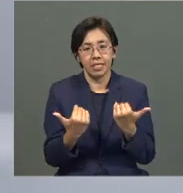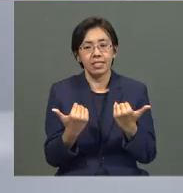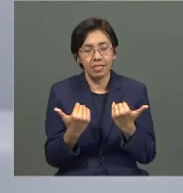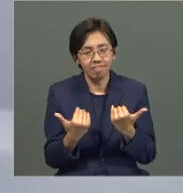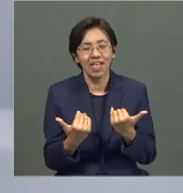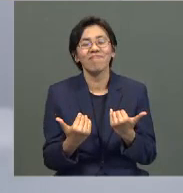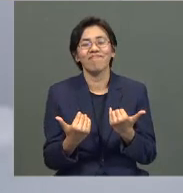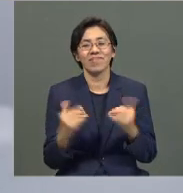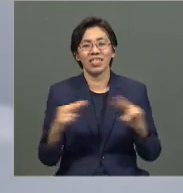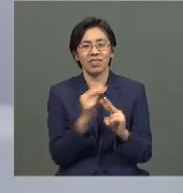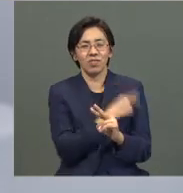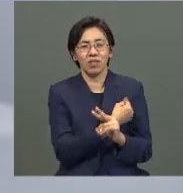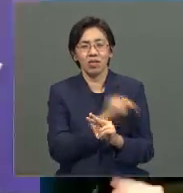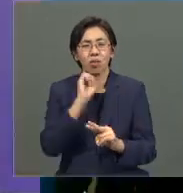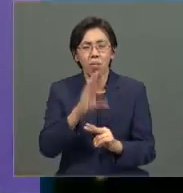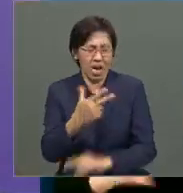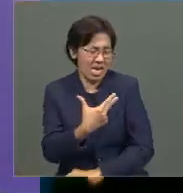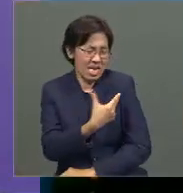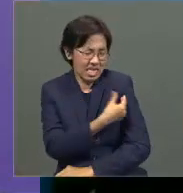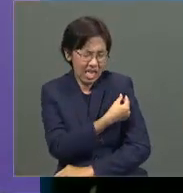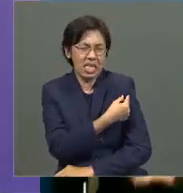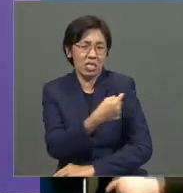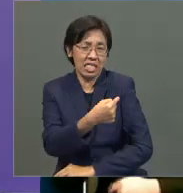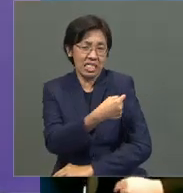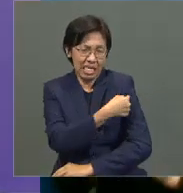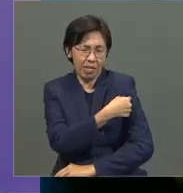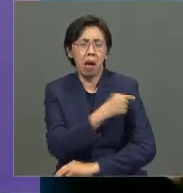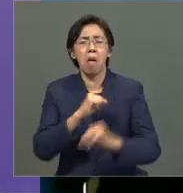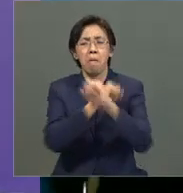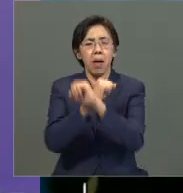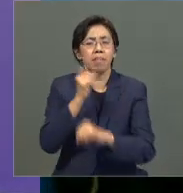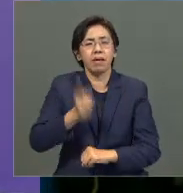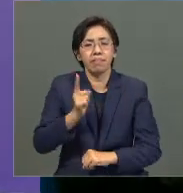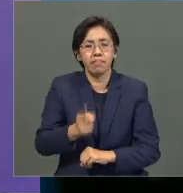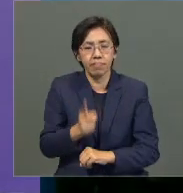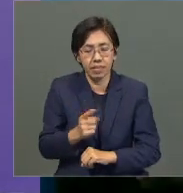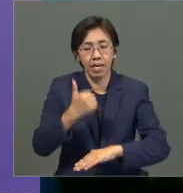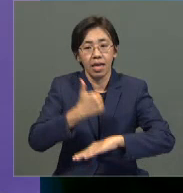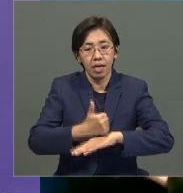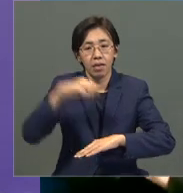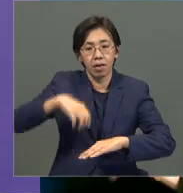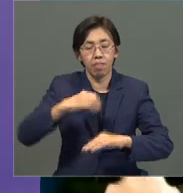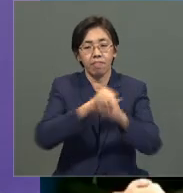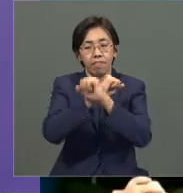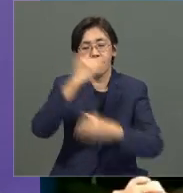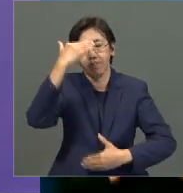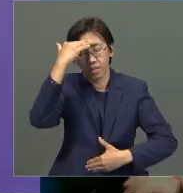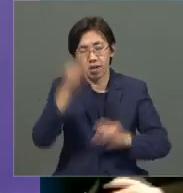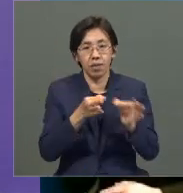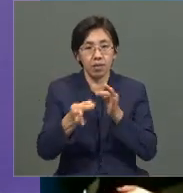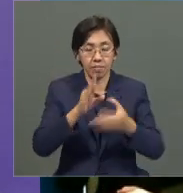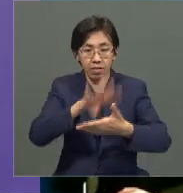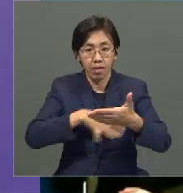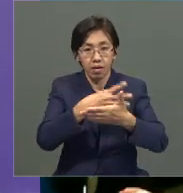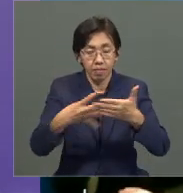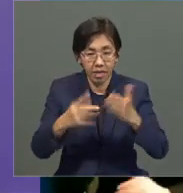ยแน่นอนค่ะนายแพทย์โอภาสการกวินพงศ์อธิบดีกรมควบคุมโรคได้พูดถึงแผนการกระจายวัคซีนโควิด-19